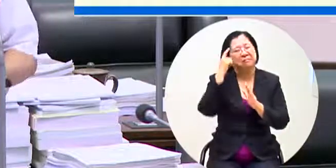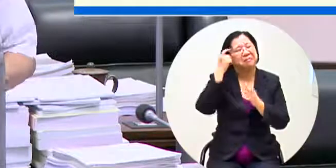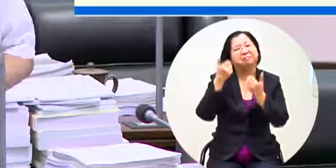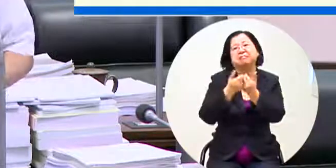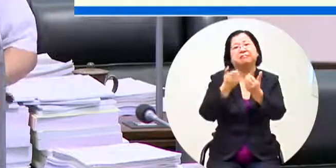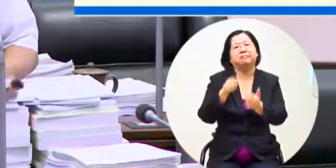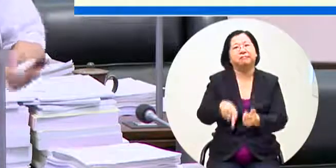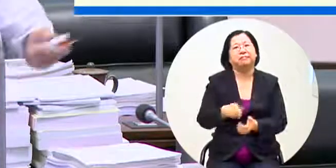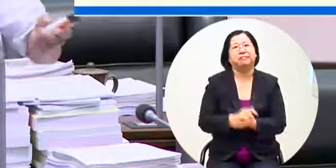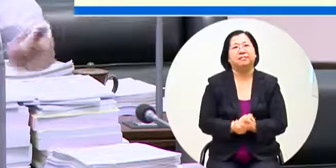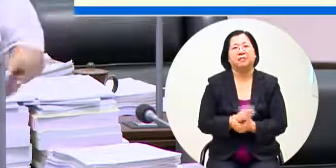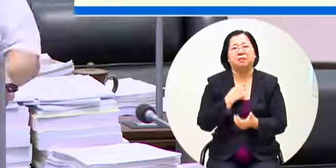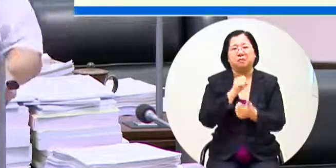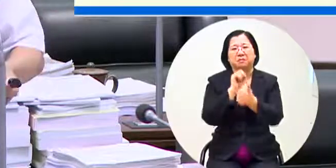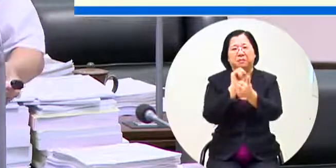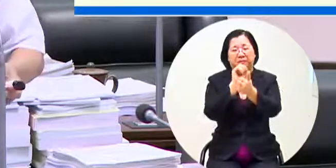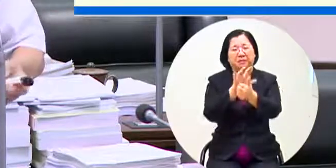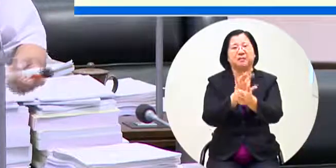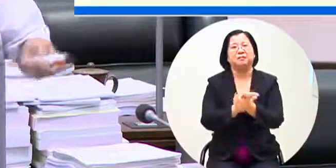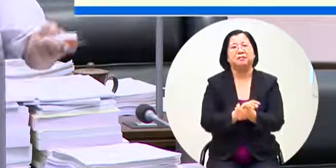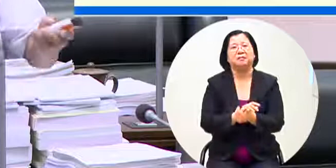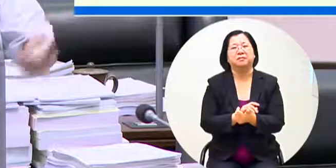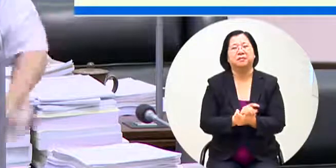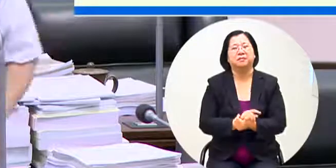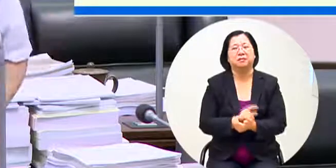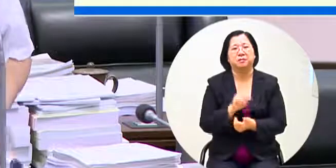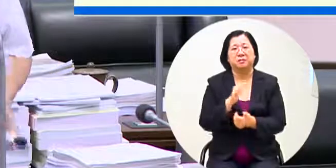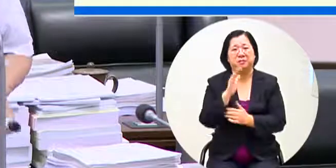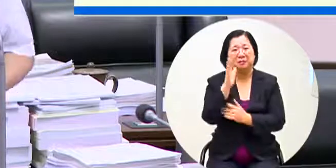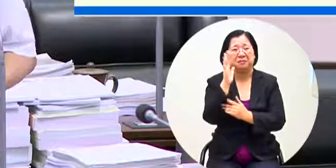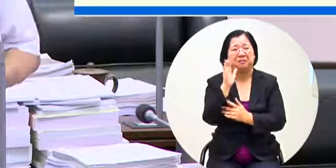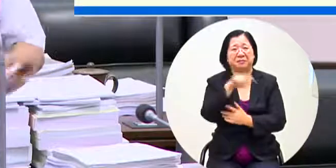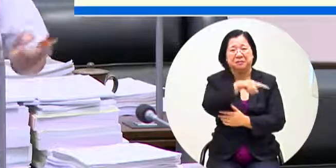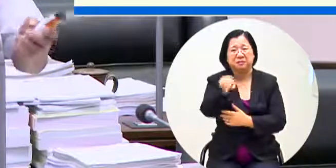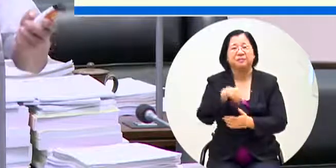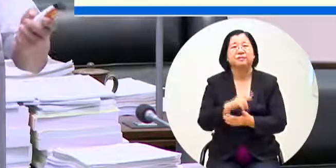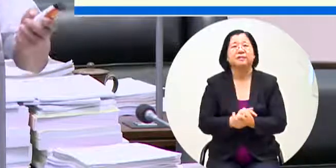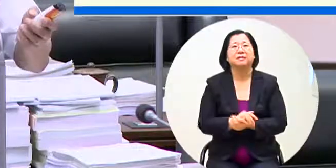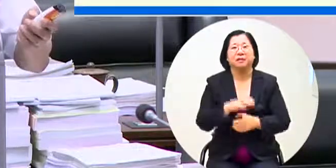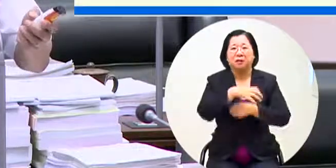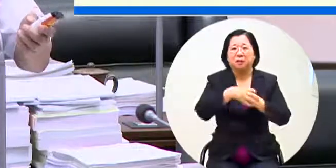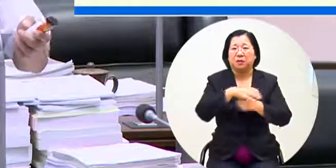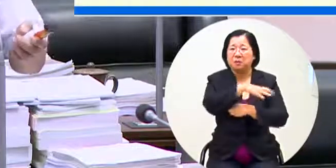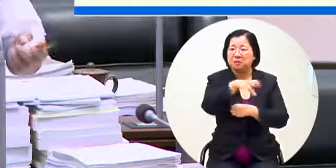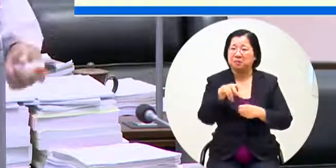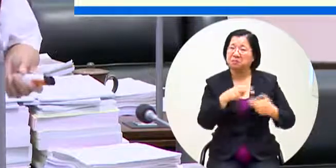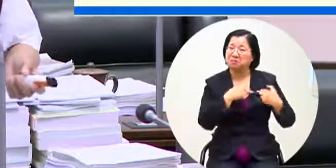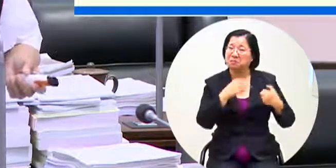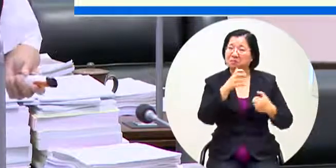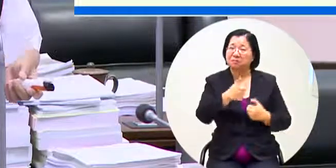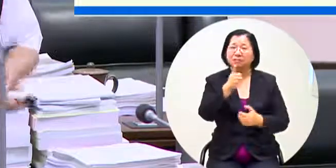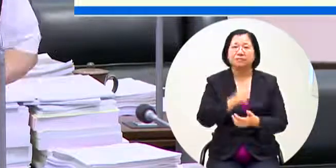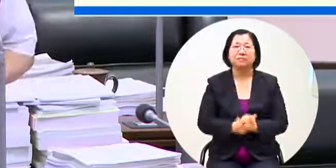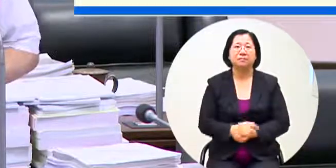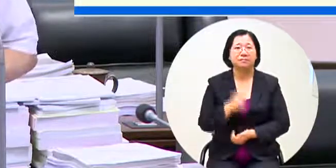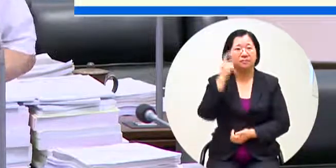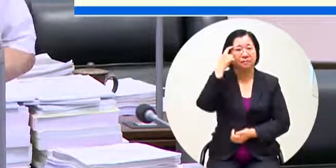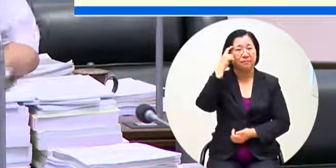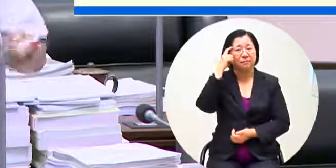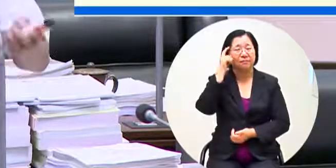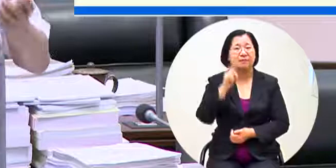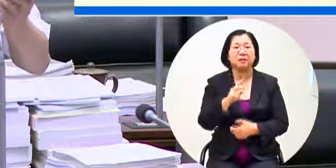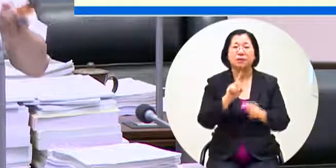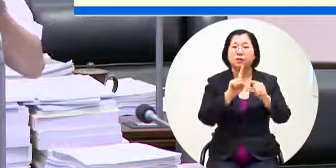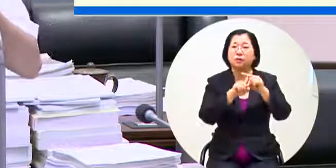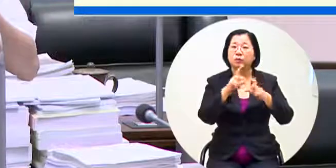听一下哈。我想咱，我嘛就是咱蔡局长，你看啦哈，一进中央要过来，这个做新市